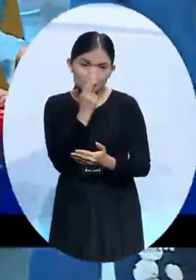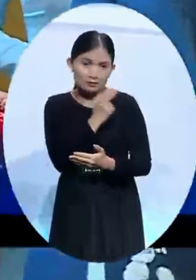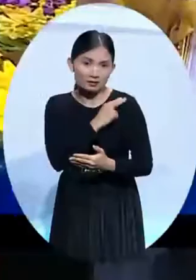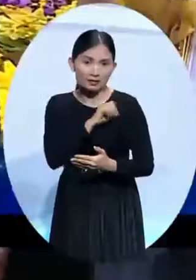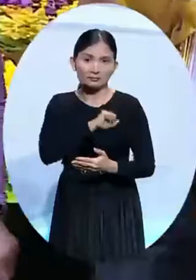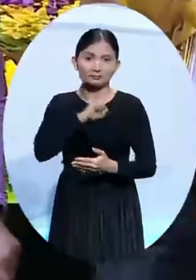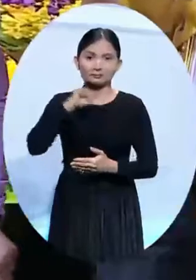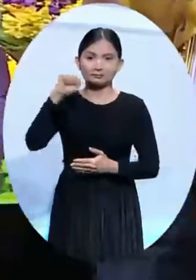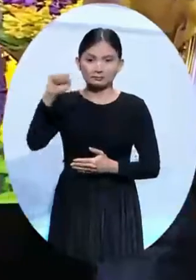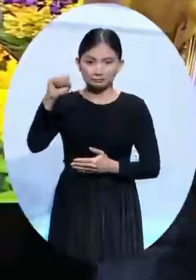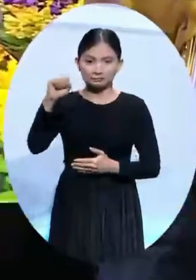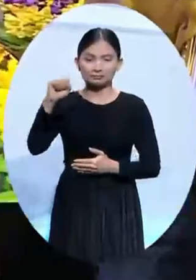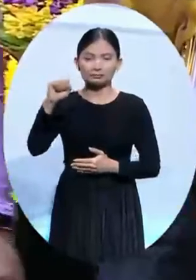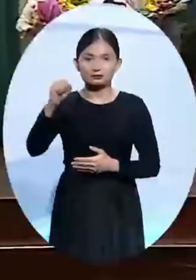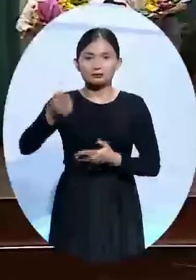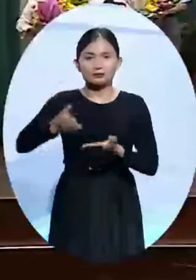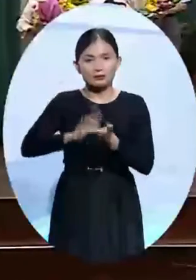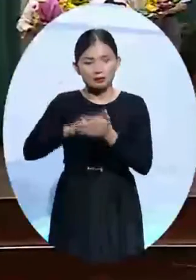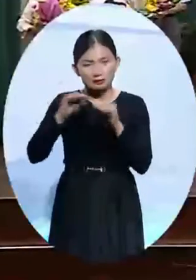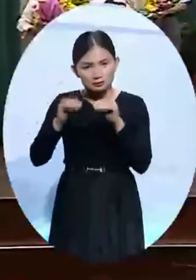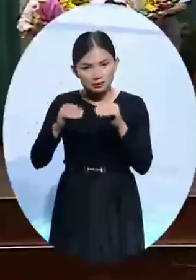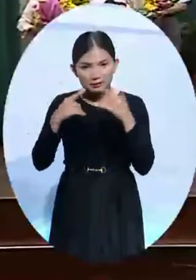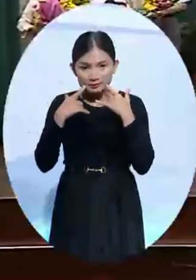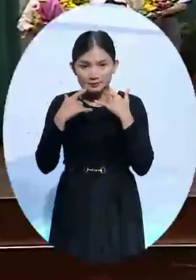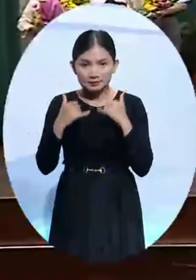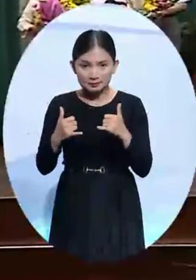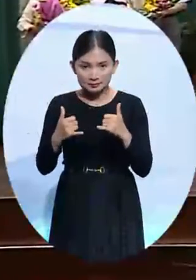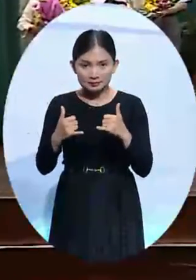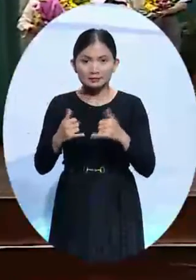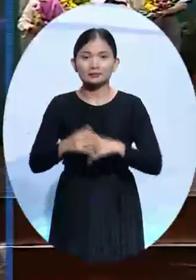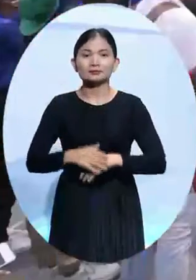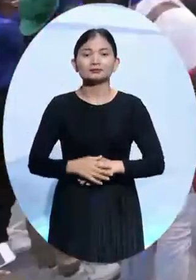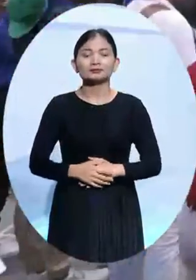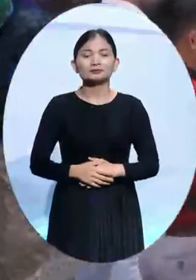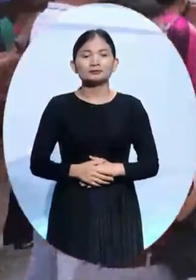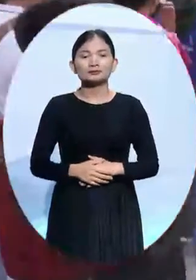ơn và giáo dục thế hệ thanh niên, và nhiều hoạt động thiết thực khác.